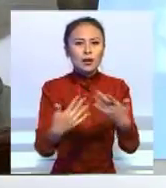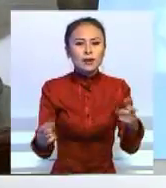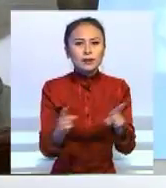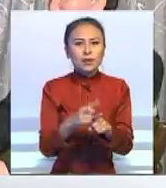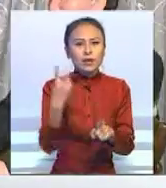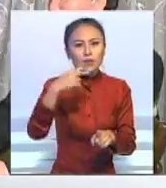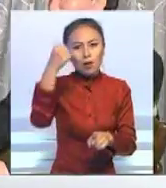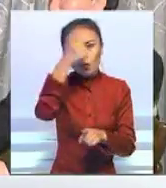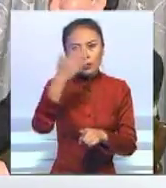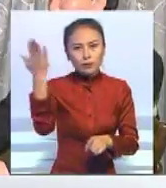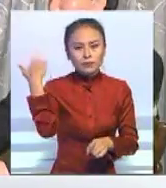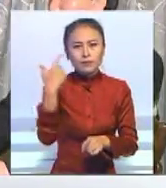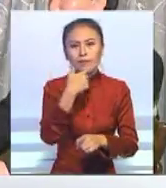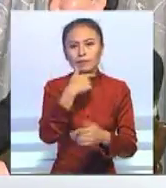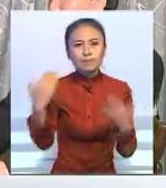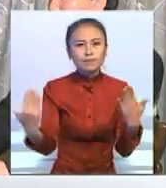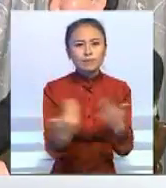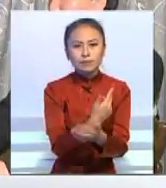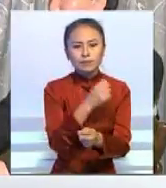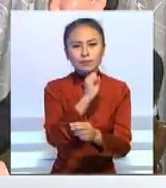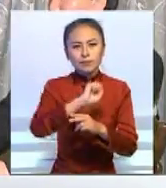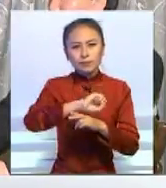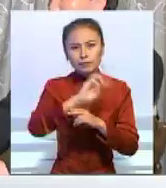үй интерьерімен безендірілді.